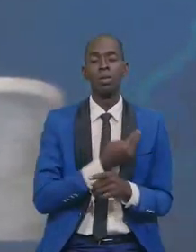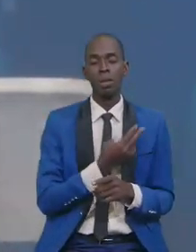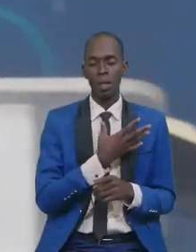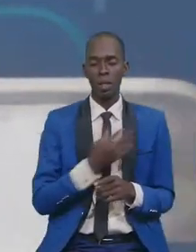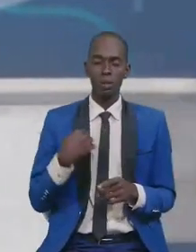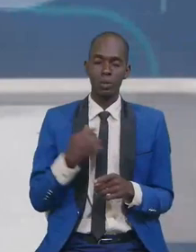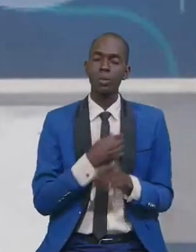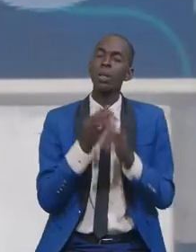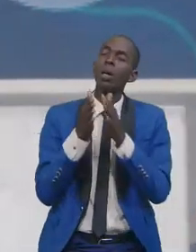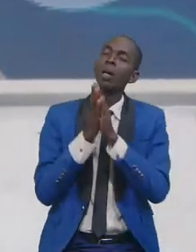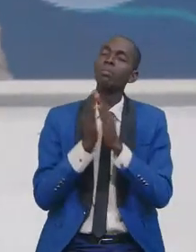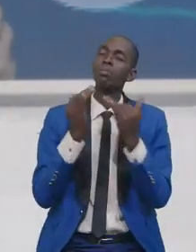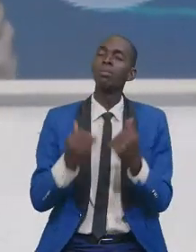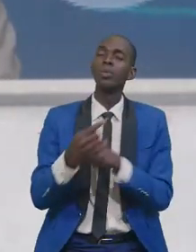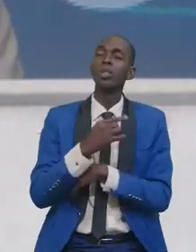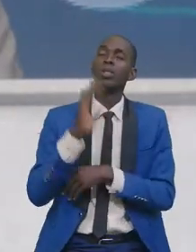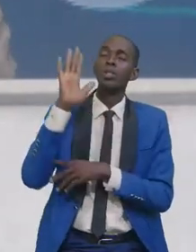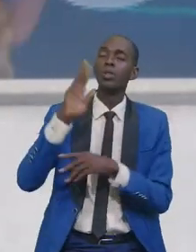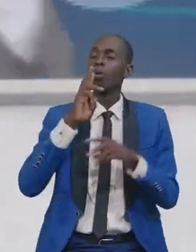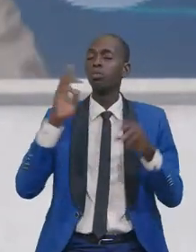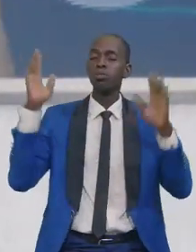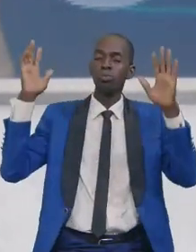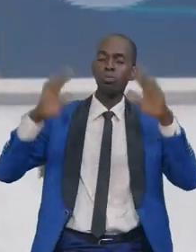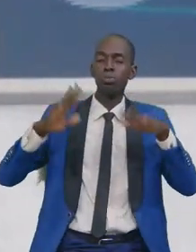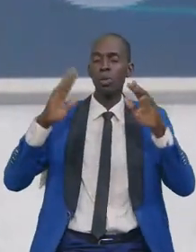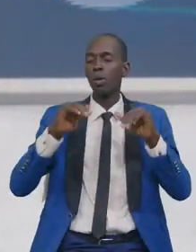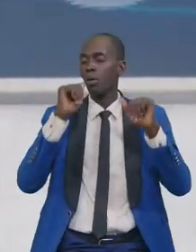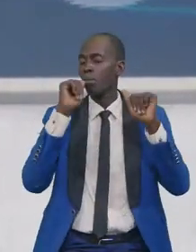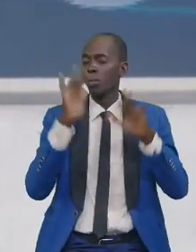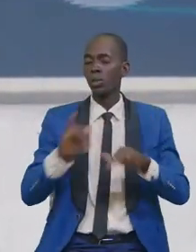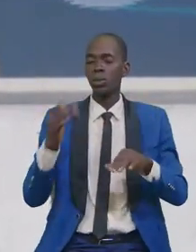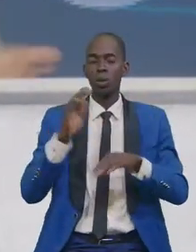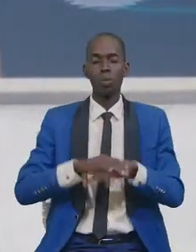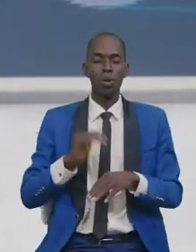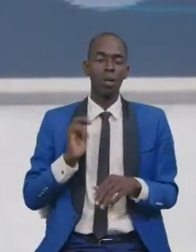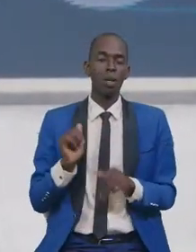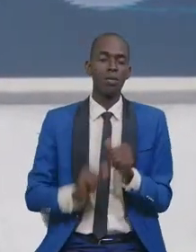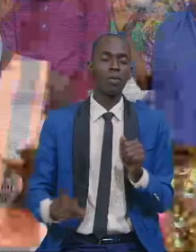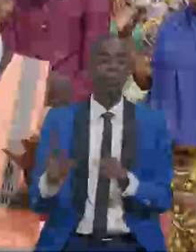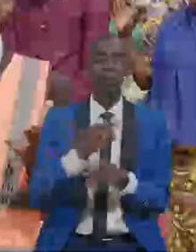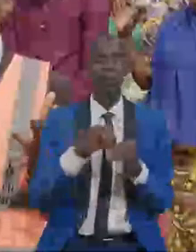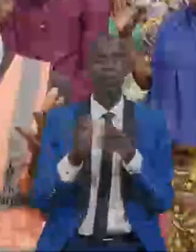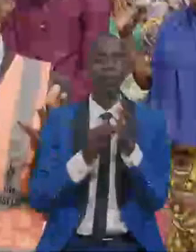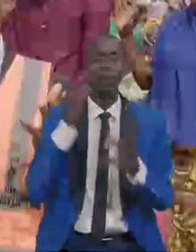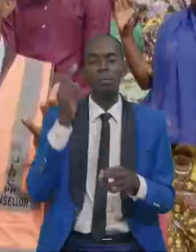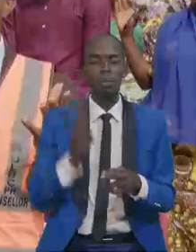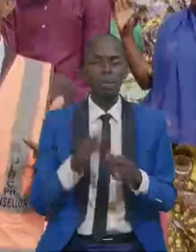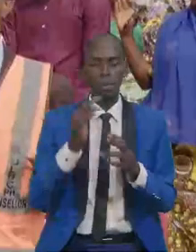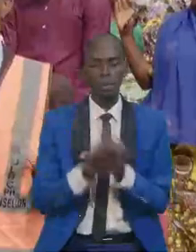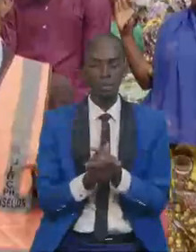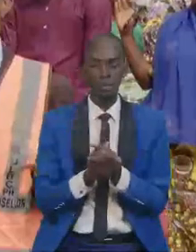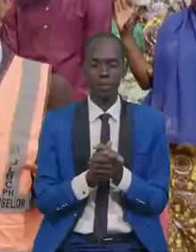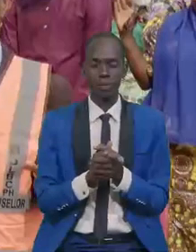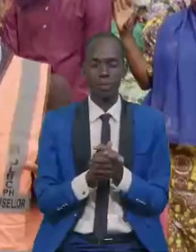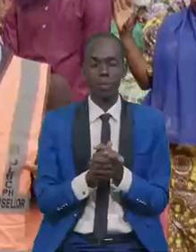accorde-nous les. Et nous prions qu'en ce jour, que tu déverses tes bénédictions sur chacun de nous, au nom de